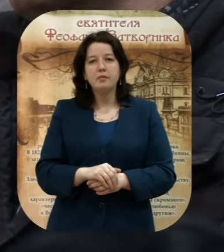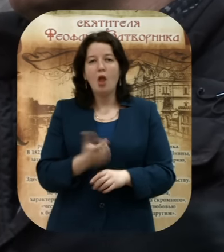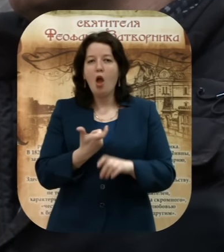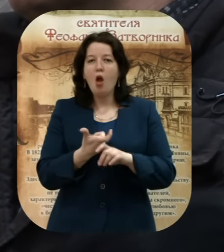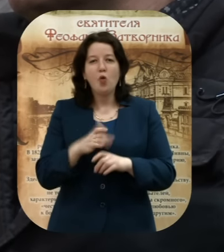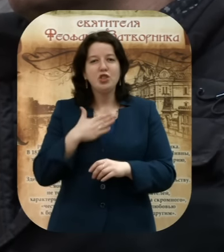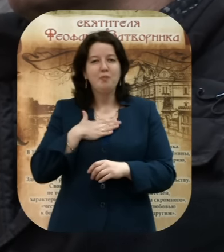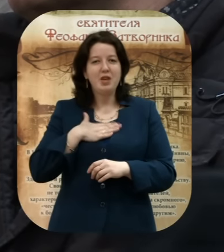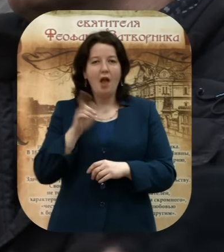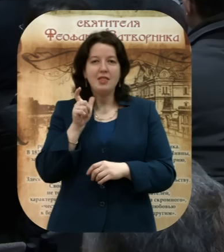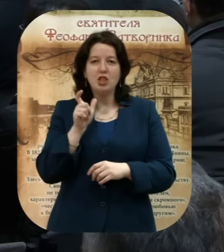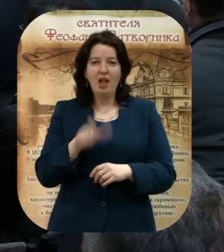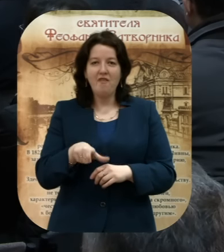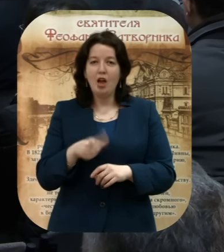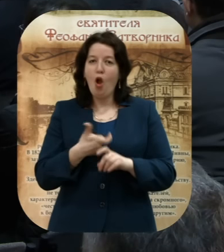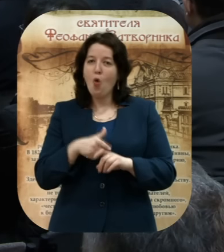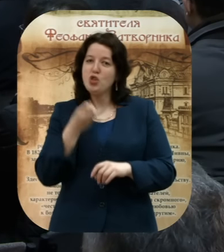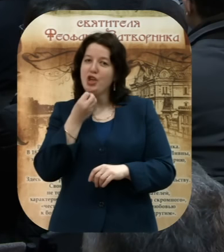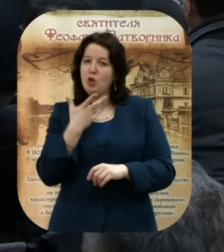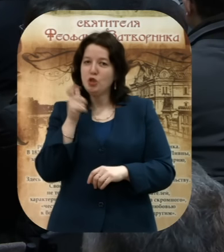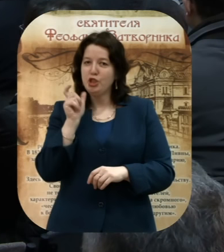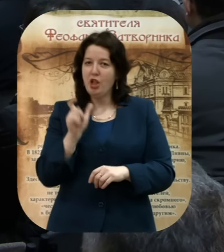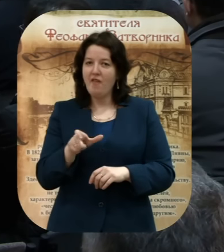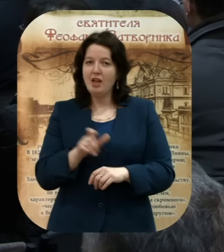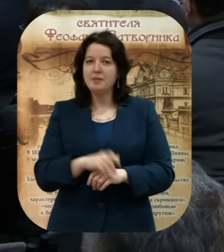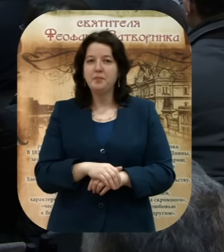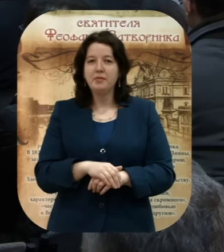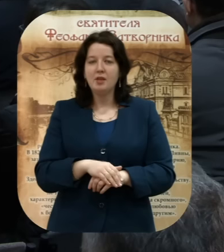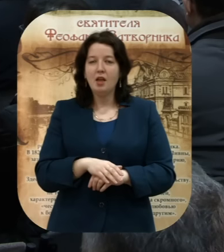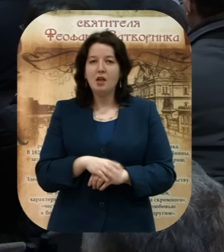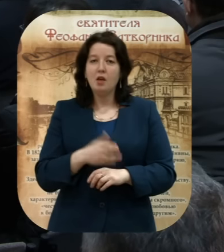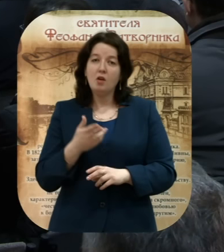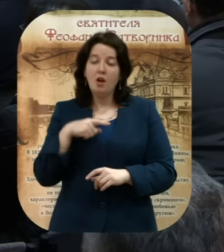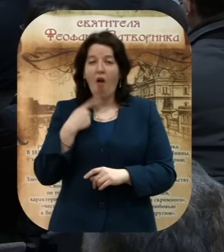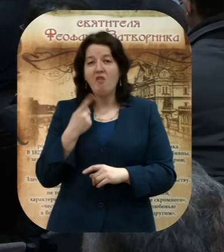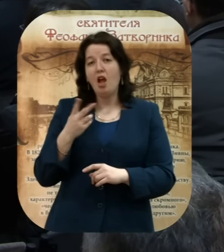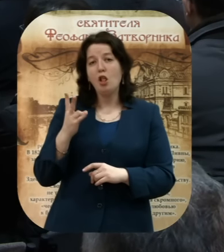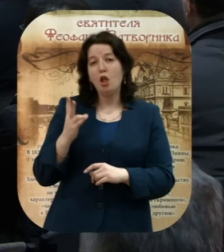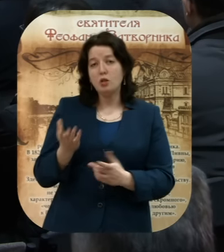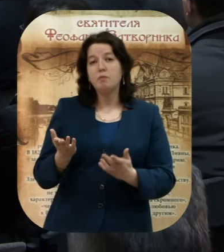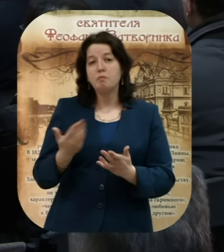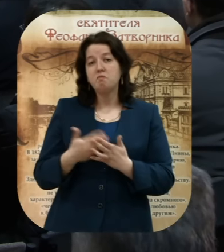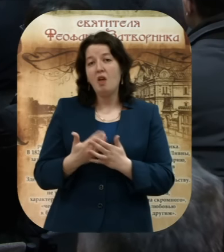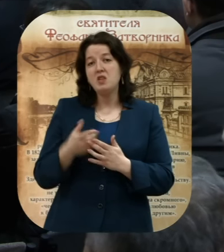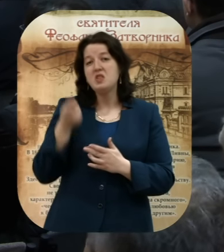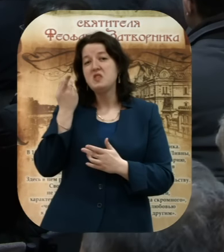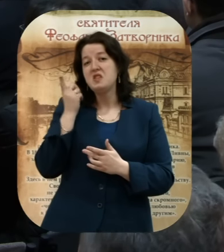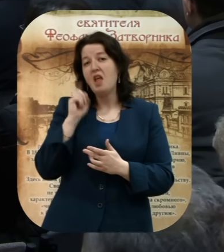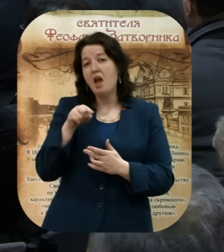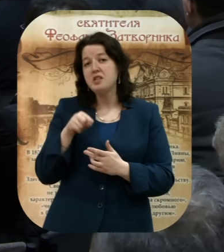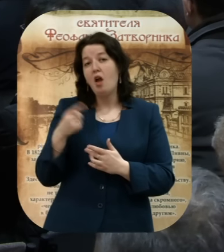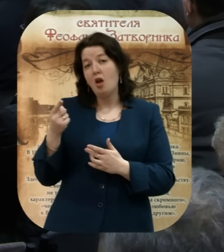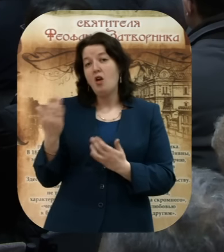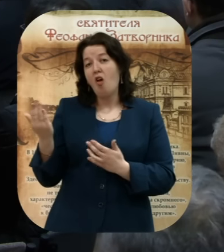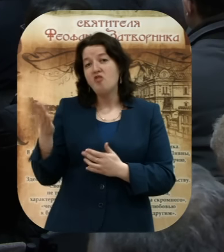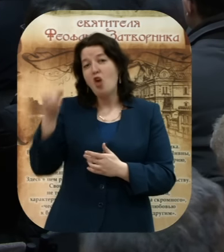Очень приятным человеком, очень хороший человек. Говорят, ну, вы знаете, все-таки бы, ну, он